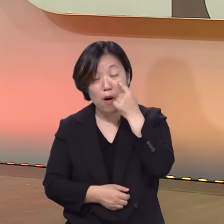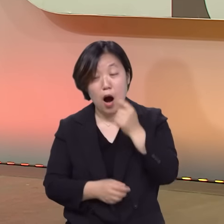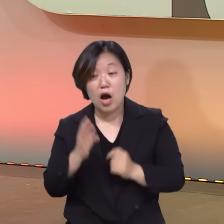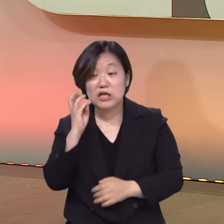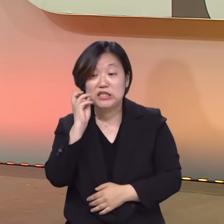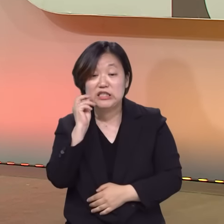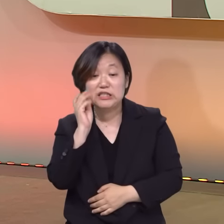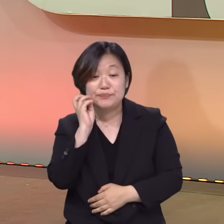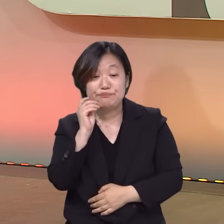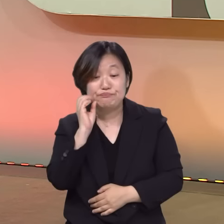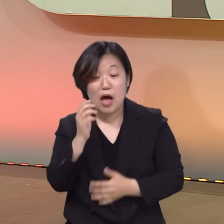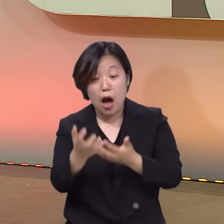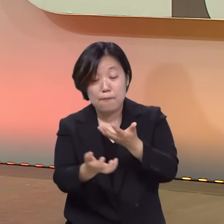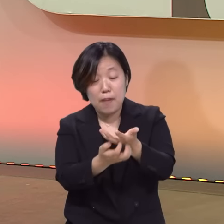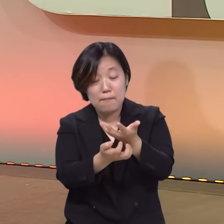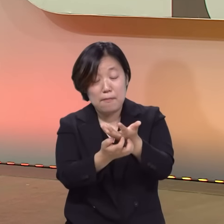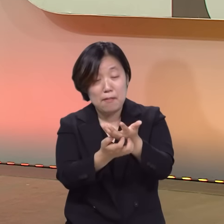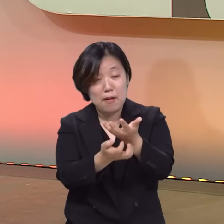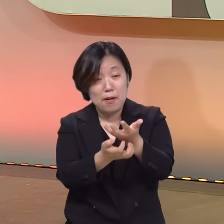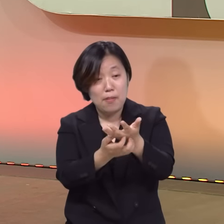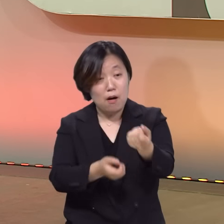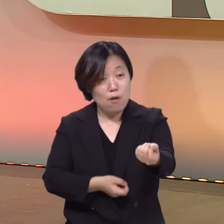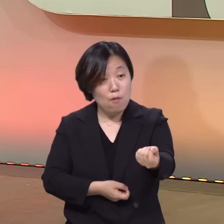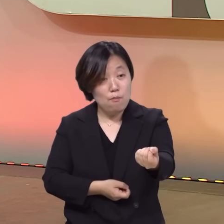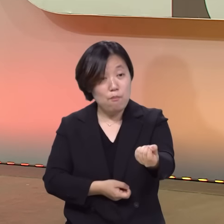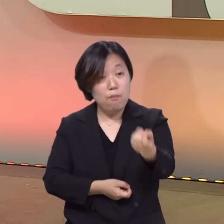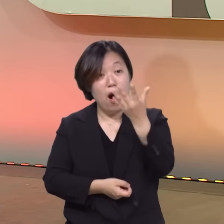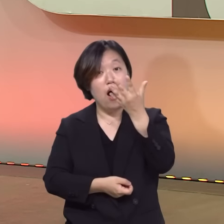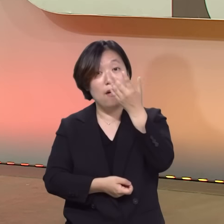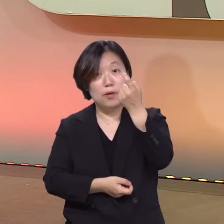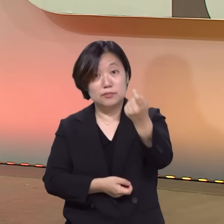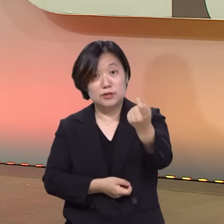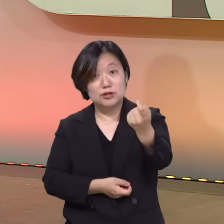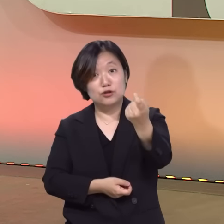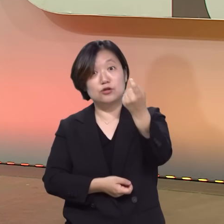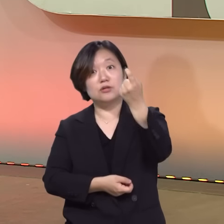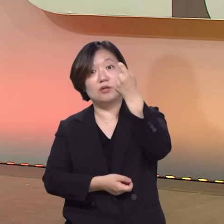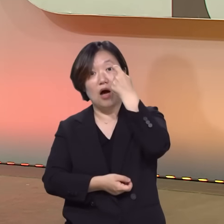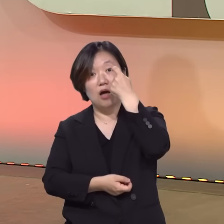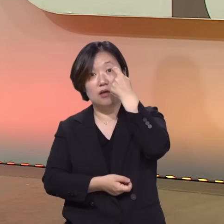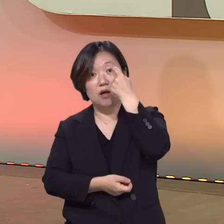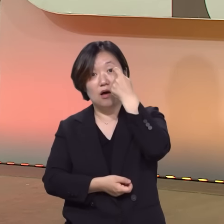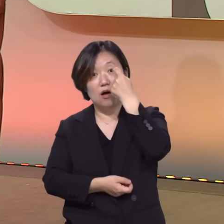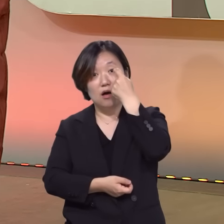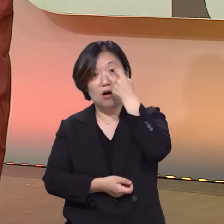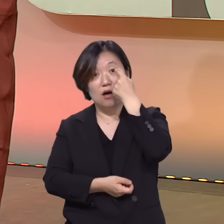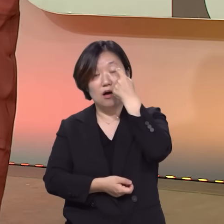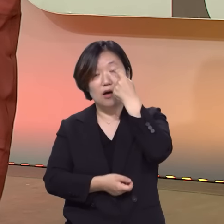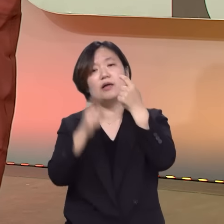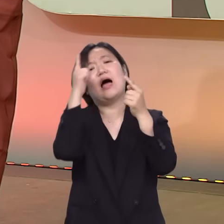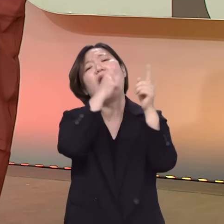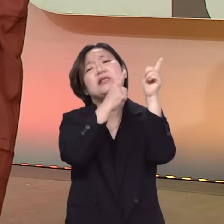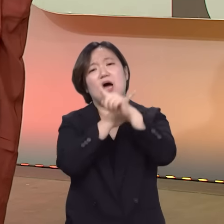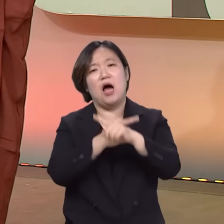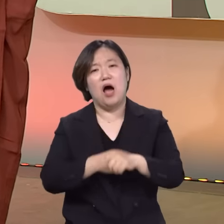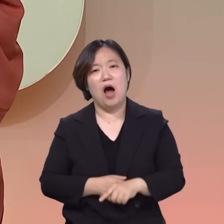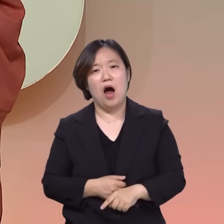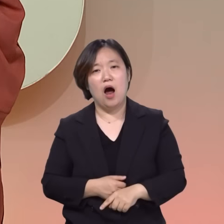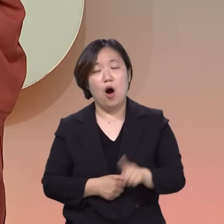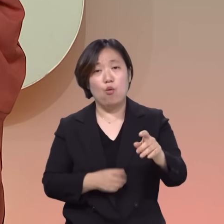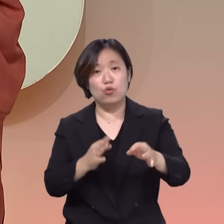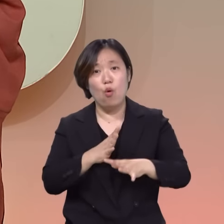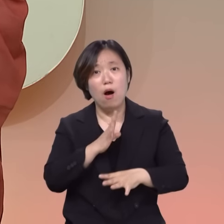막막 왼쪽 눈 아래 탁하고 기름 방울이 튀면서 왼쪽에 막막이 타 버렸대요 으악 하고